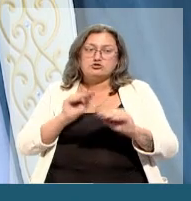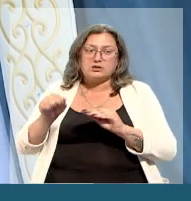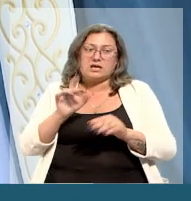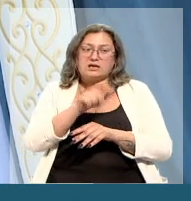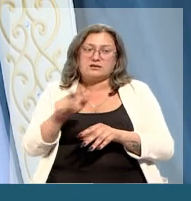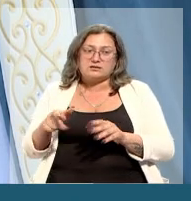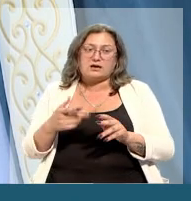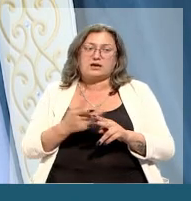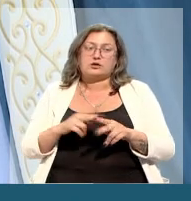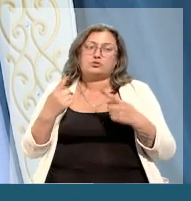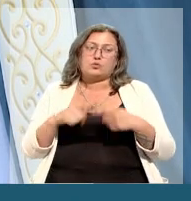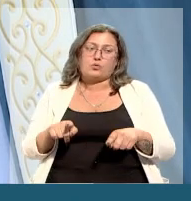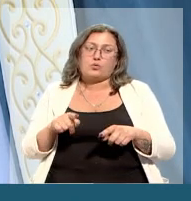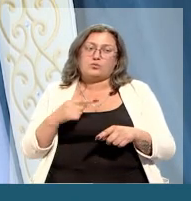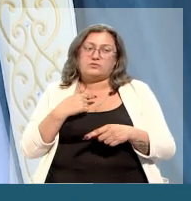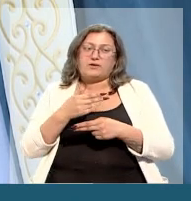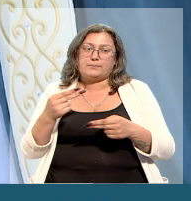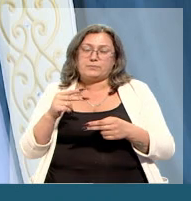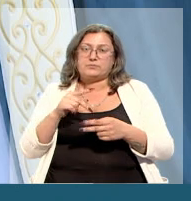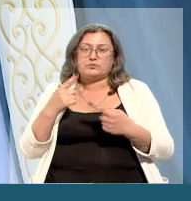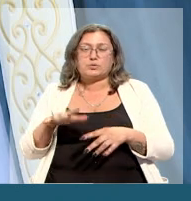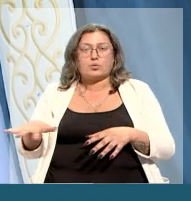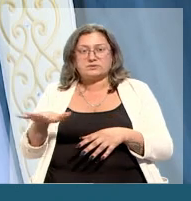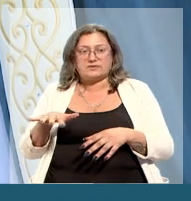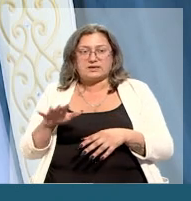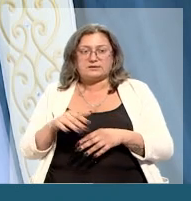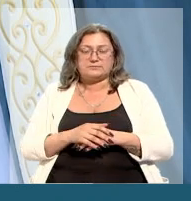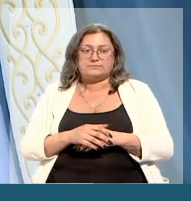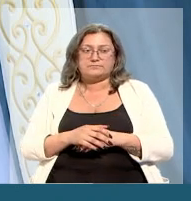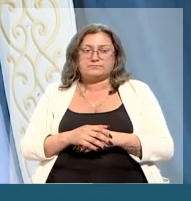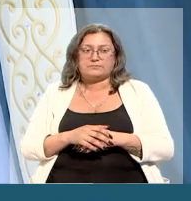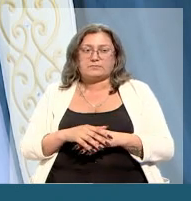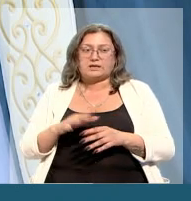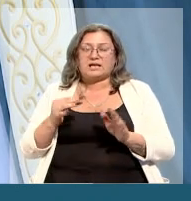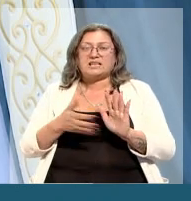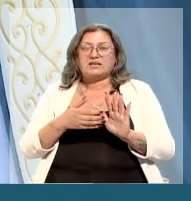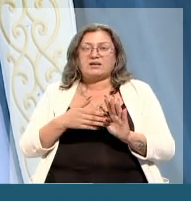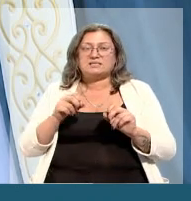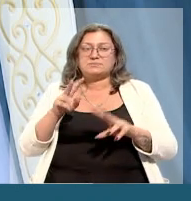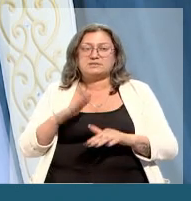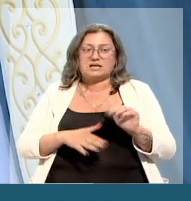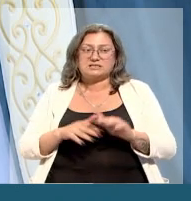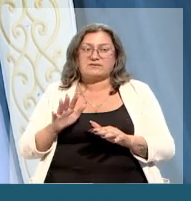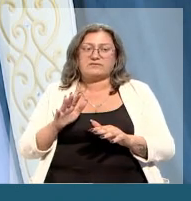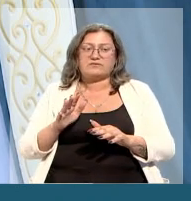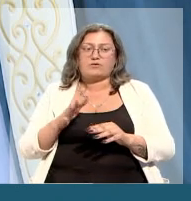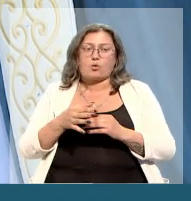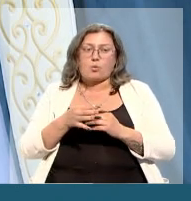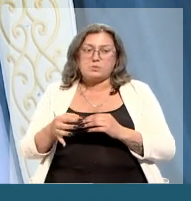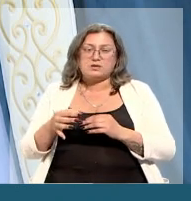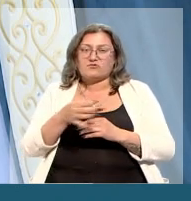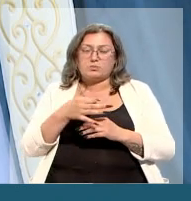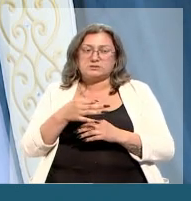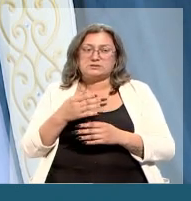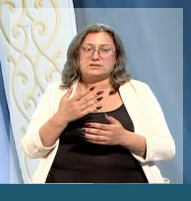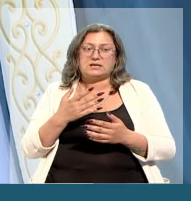кадрового обеспечения, это уже другой немножко в плоскости, да, то есть при в целом дефиците кадров в области, купить